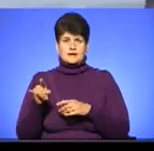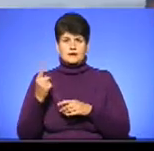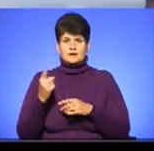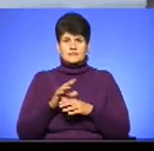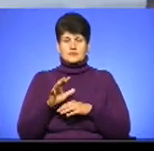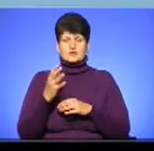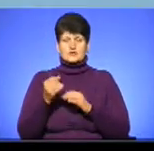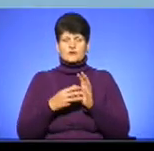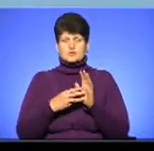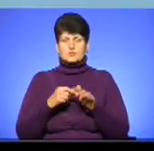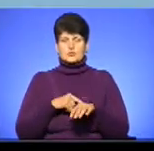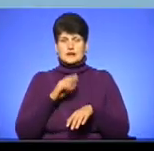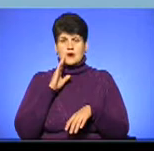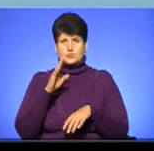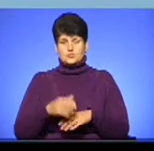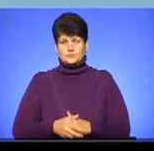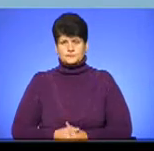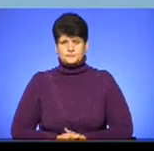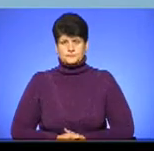8 годині ранку.